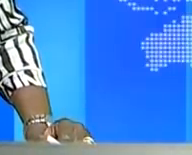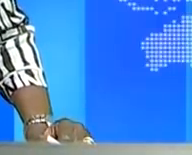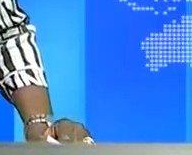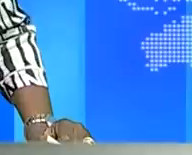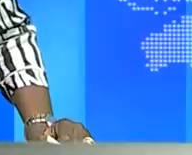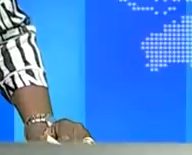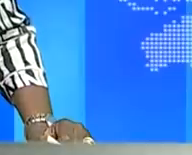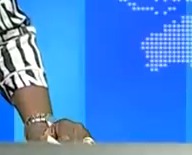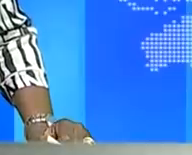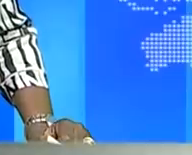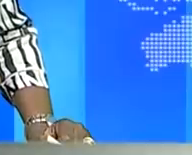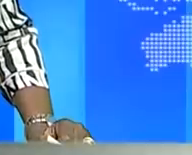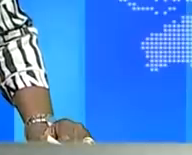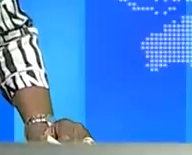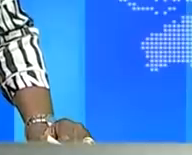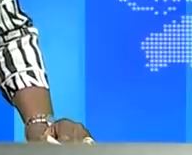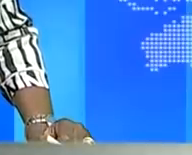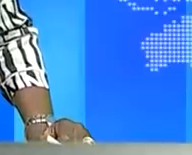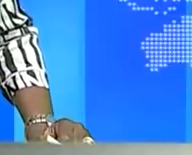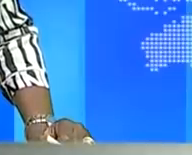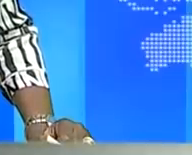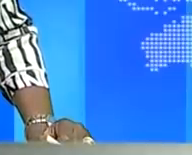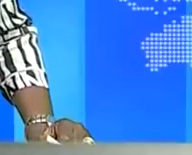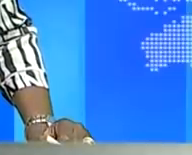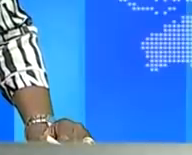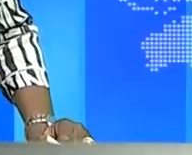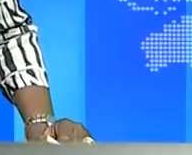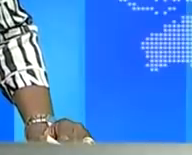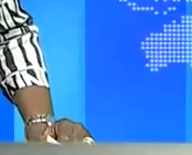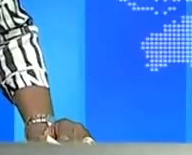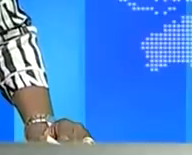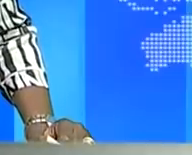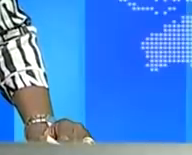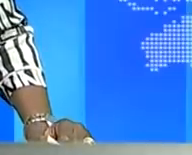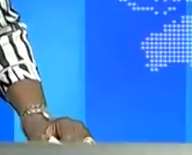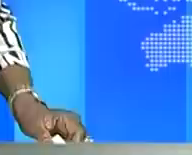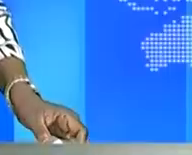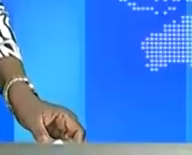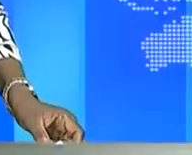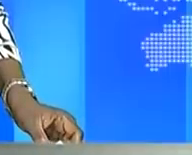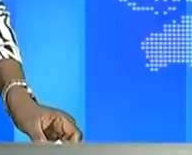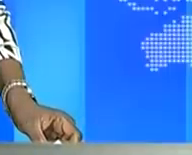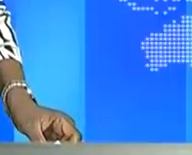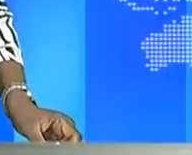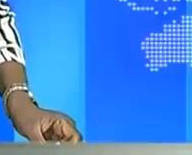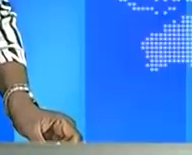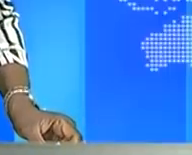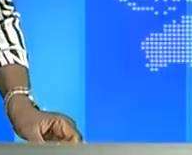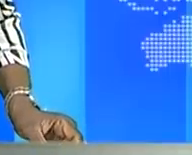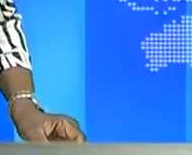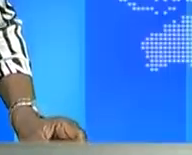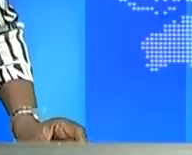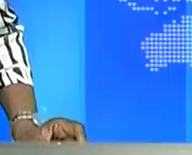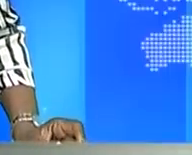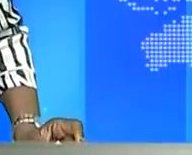journal. Je l'ai dit, annoncé pour mort, l'archevêque émérite de Kinshasa, le cardinal Laurent Monsengo Passigna, est